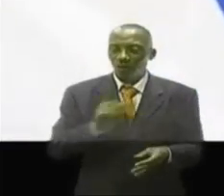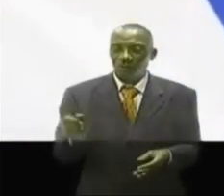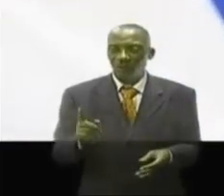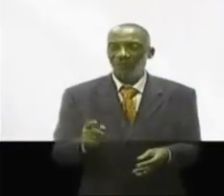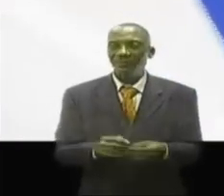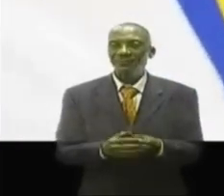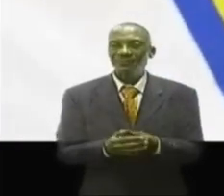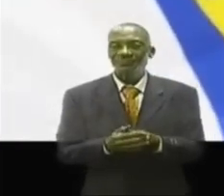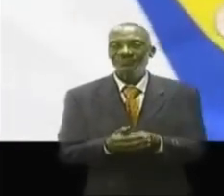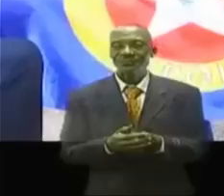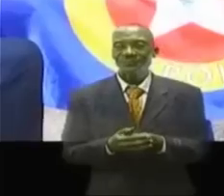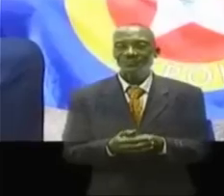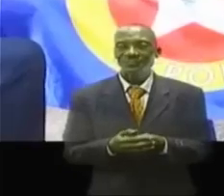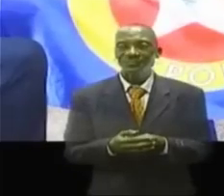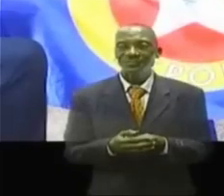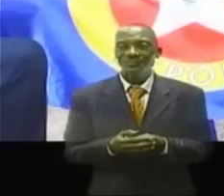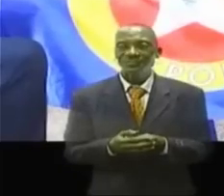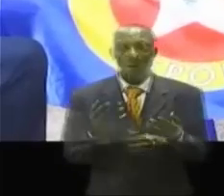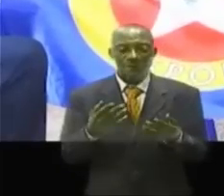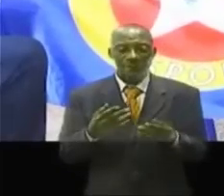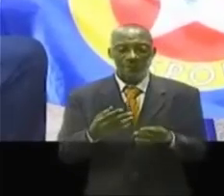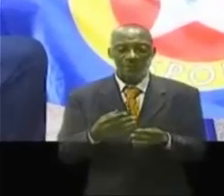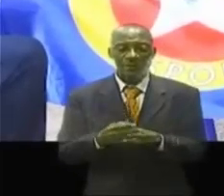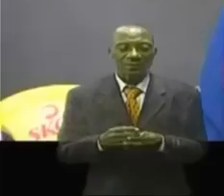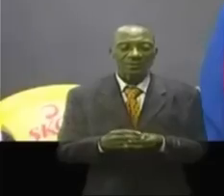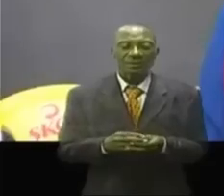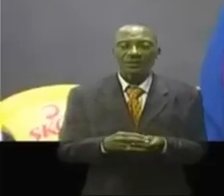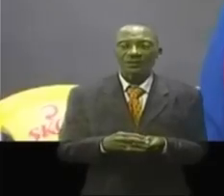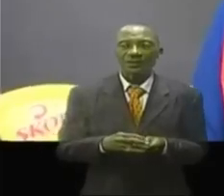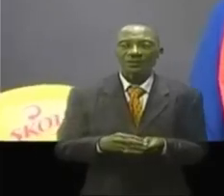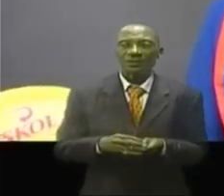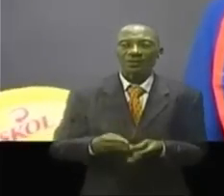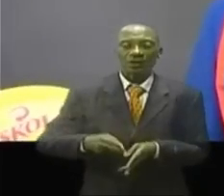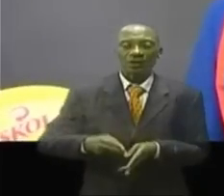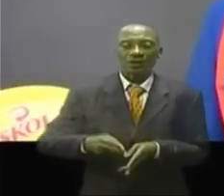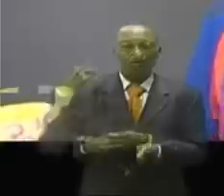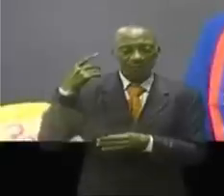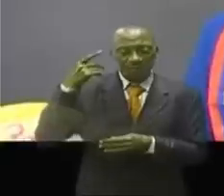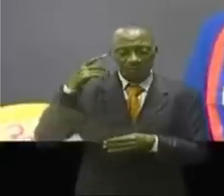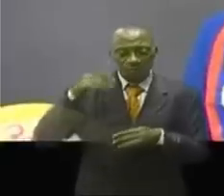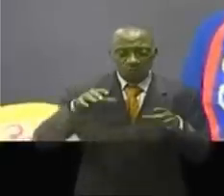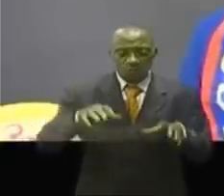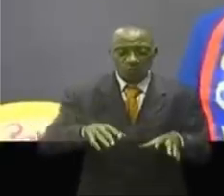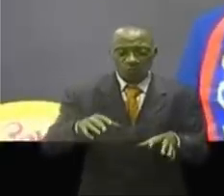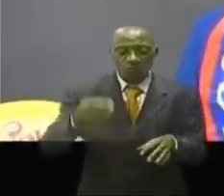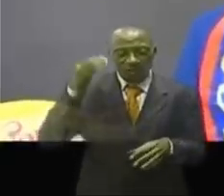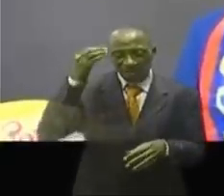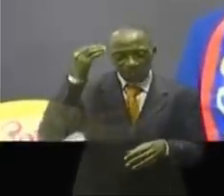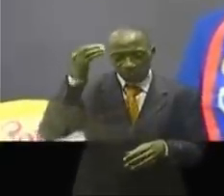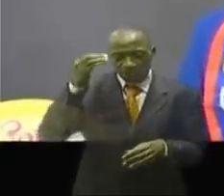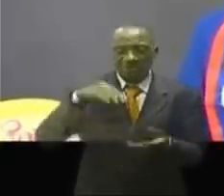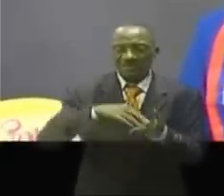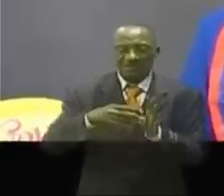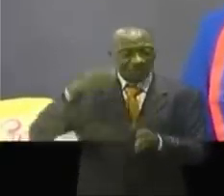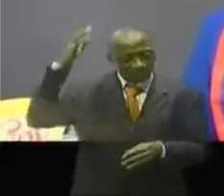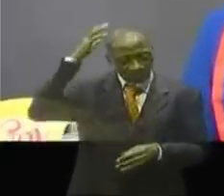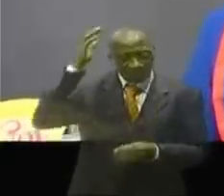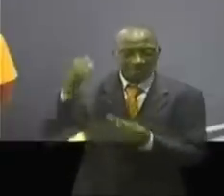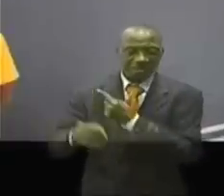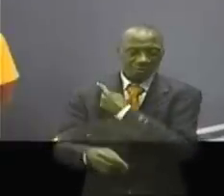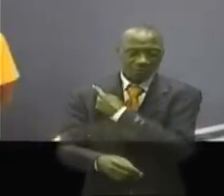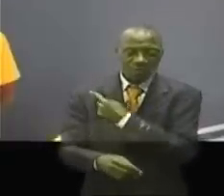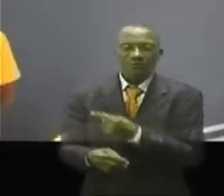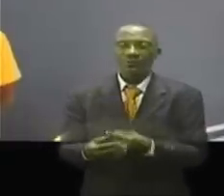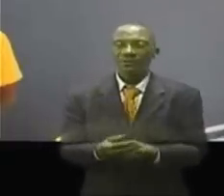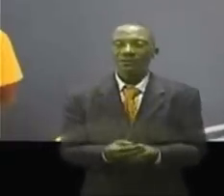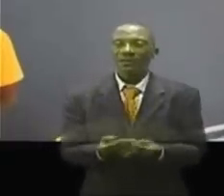le clergé ne peut pas faire la politique? Le désormais haut cadre de Congo Espoir, Seigneur Mazaboulou, Atibassaï, lève l'équivoque.